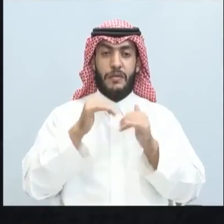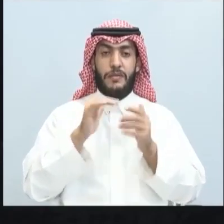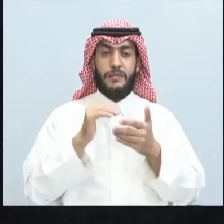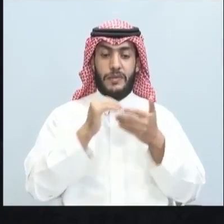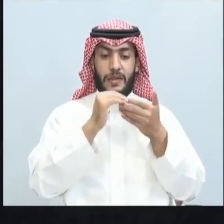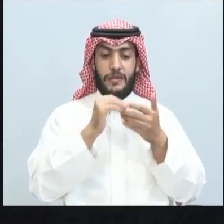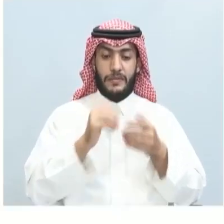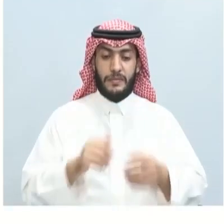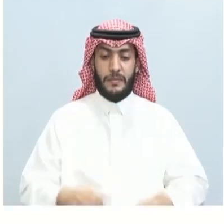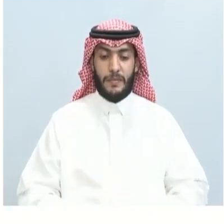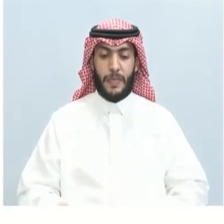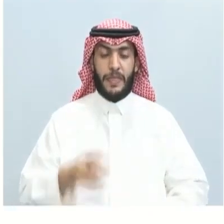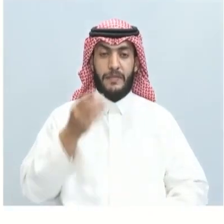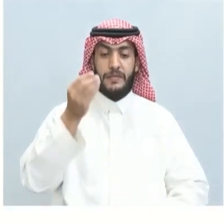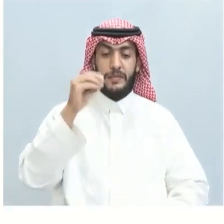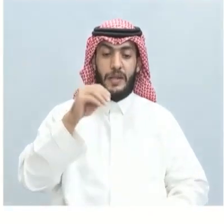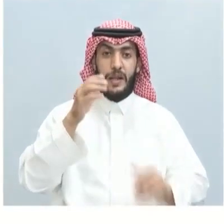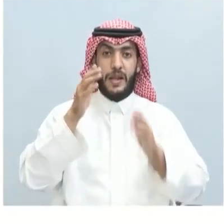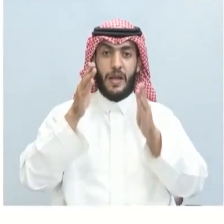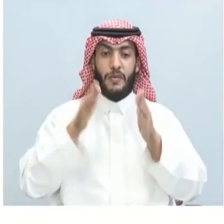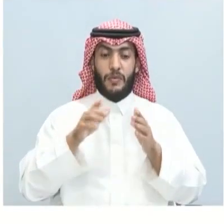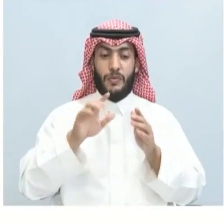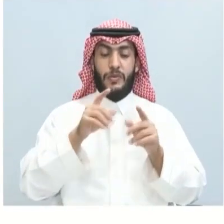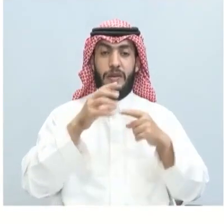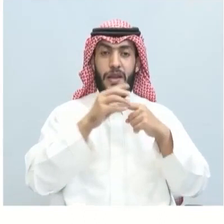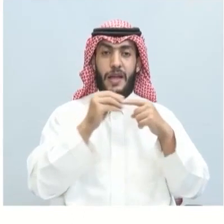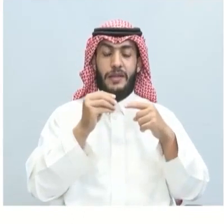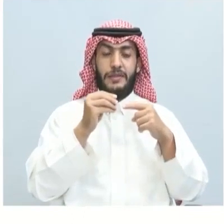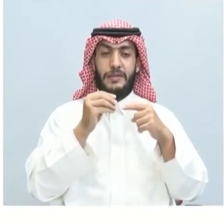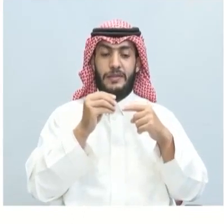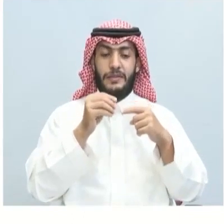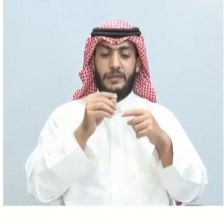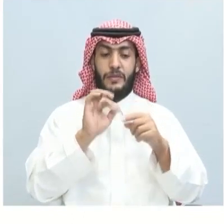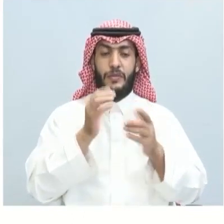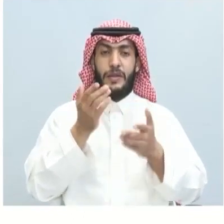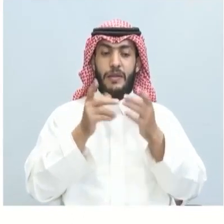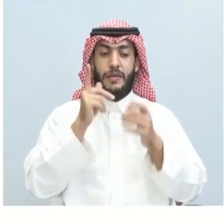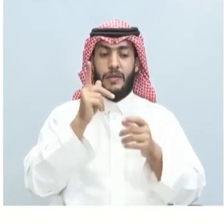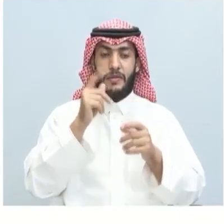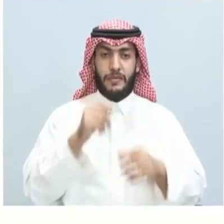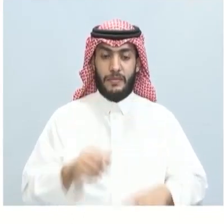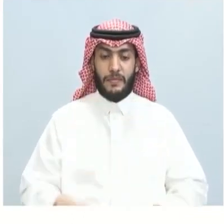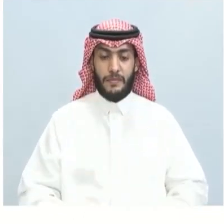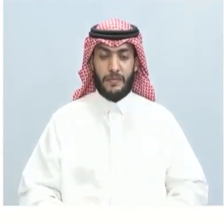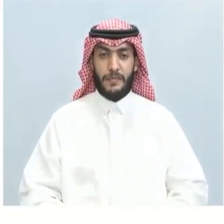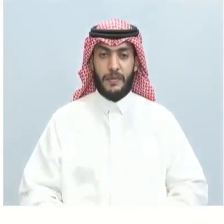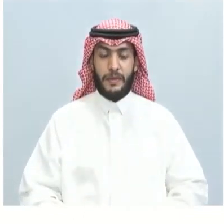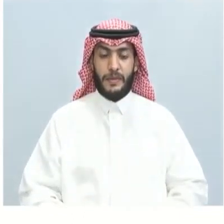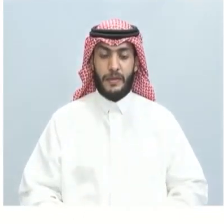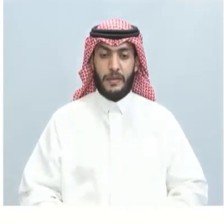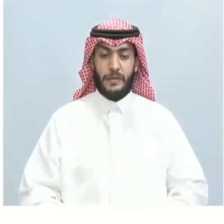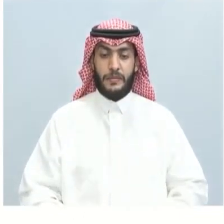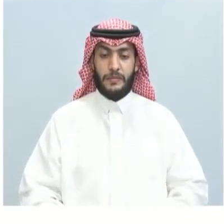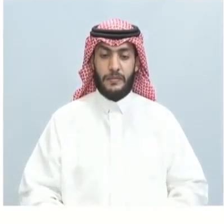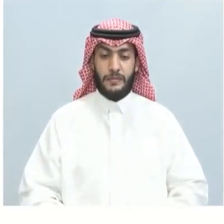المحفزه في الزياده العمود الاول والنقصان العمود الثاني وقيمه الكي اي كيو